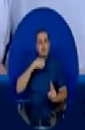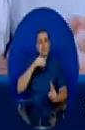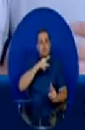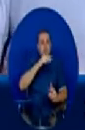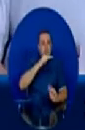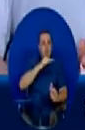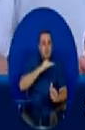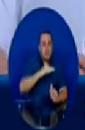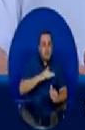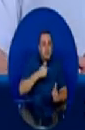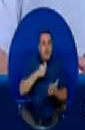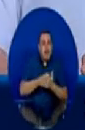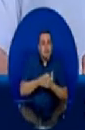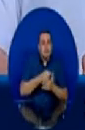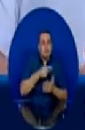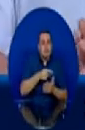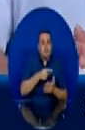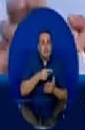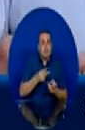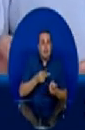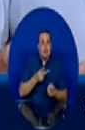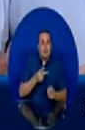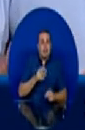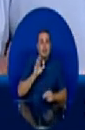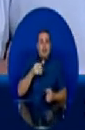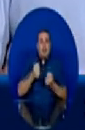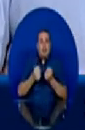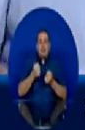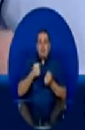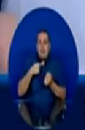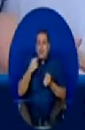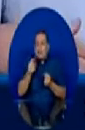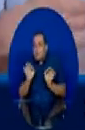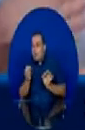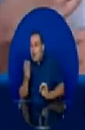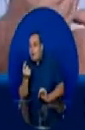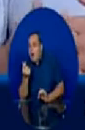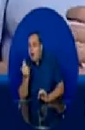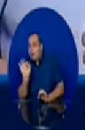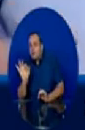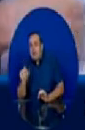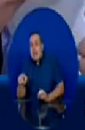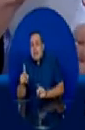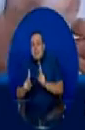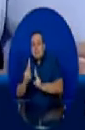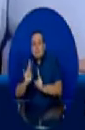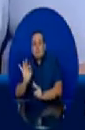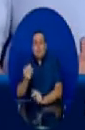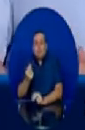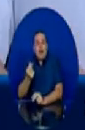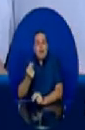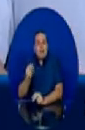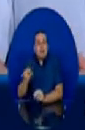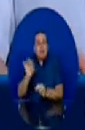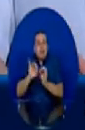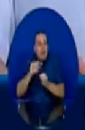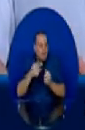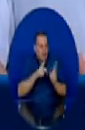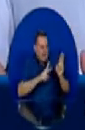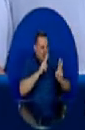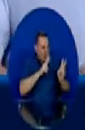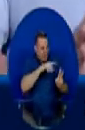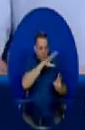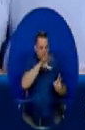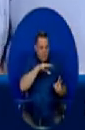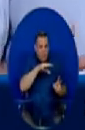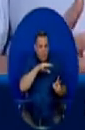שזה יתאזן. בכל מקרה גם קשה מאוד לחמת בדיוק מה העלות של הקריאה, בגלל שבדרך כלל היצרנים של המכונות קריאה הם גם